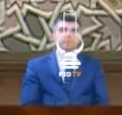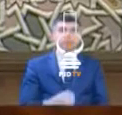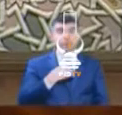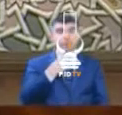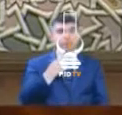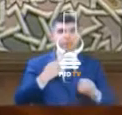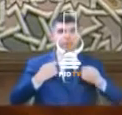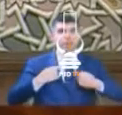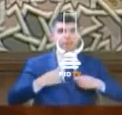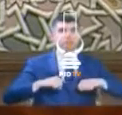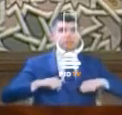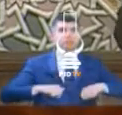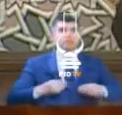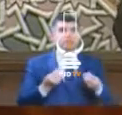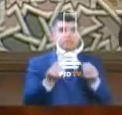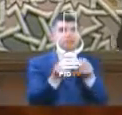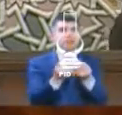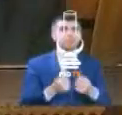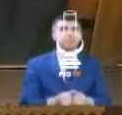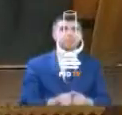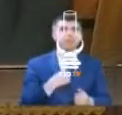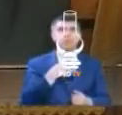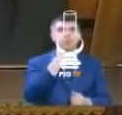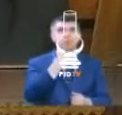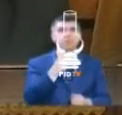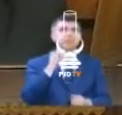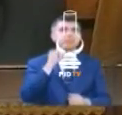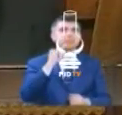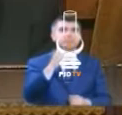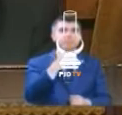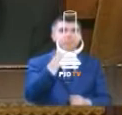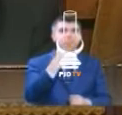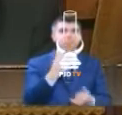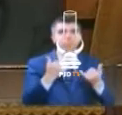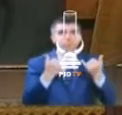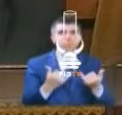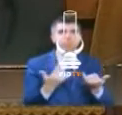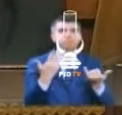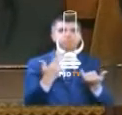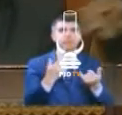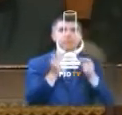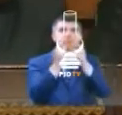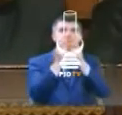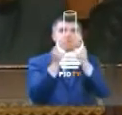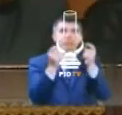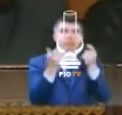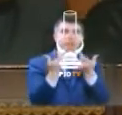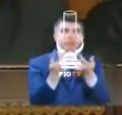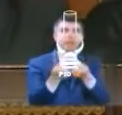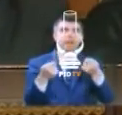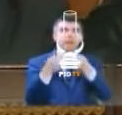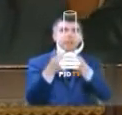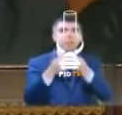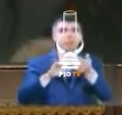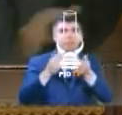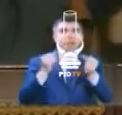السيد الرئيس السيد الوزير، ولا يخفى على احد اليوم الدور اللي كتلعبوا المقاولات الصغرى المتوسطه اللي على مستوى المشاركه في الناتج الداخلي